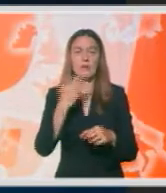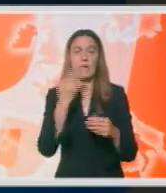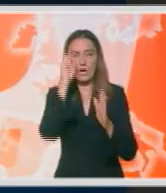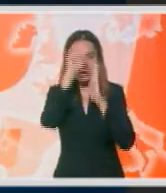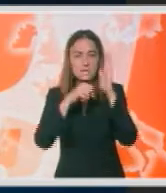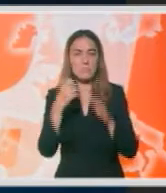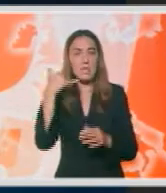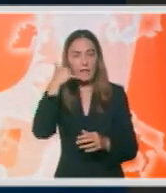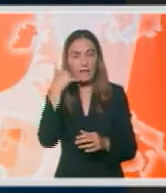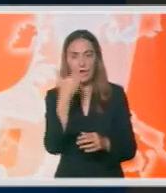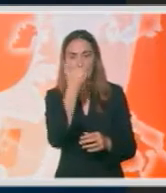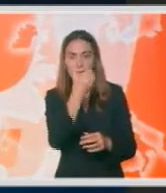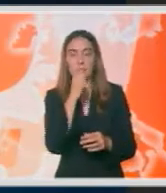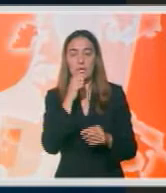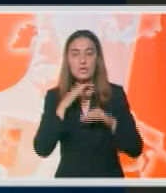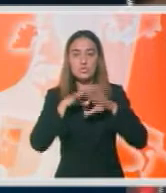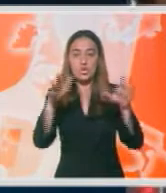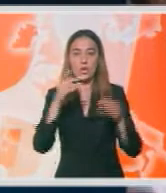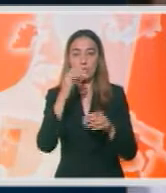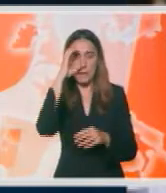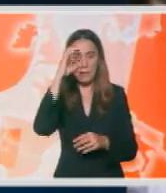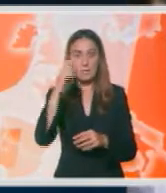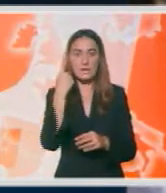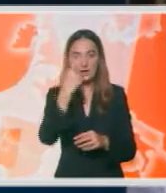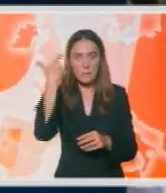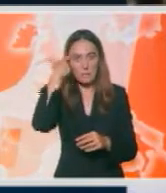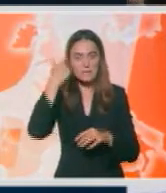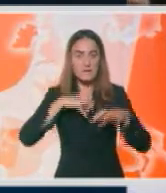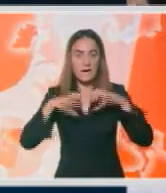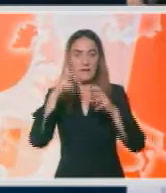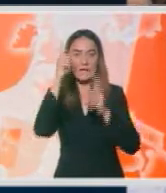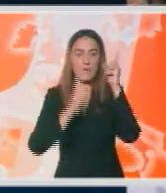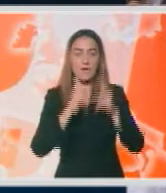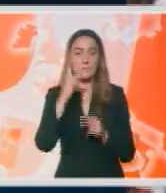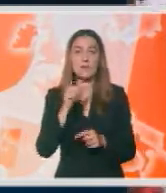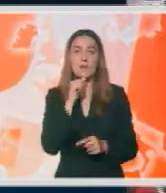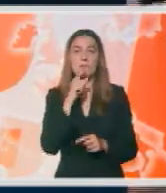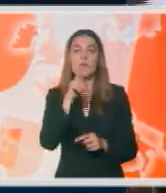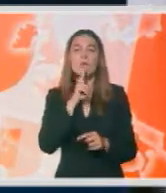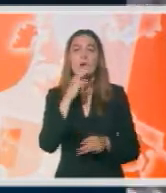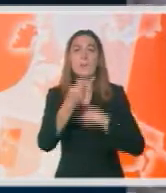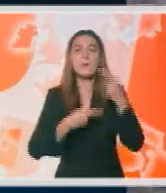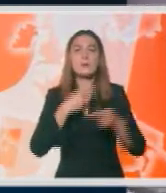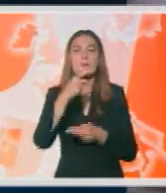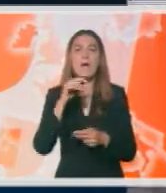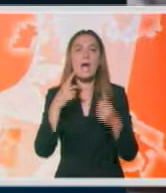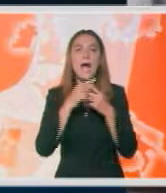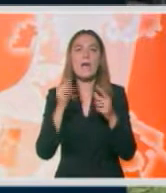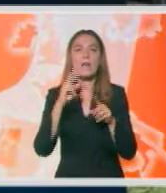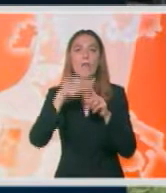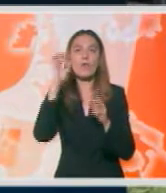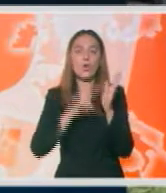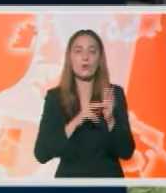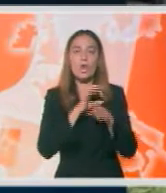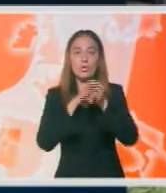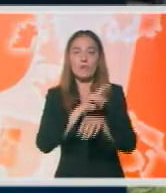snimljenih mobilnim telefonom, kao i široko publikovana samoubistva radnika u fabrici Foxconn koja proizvodi iPhone, koja su